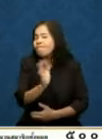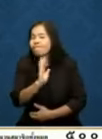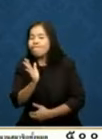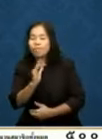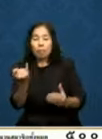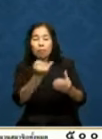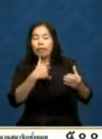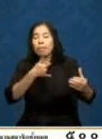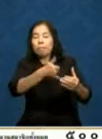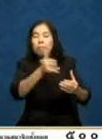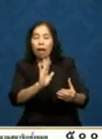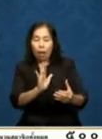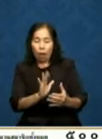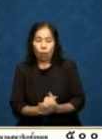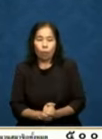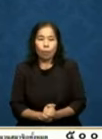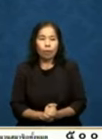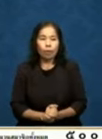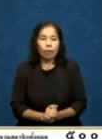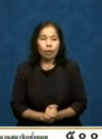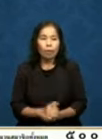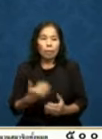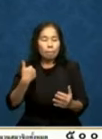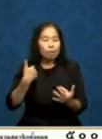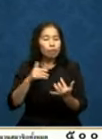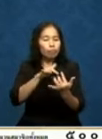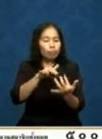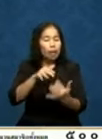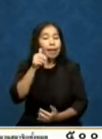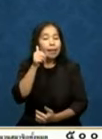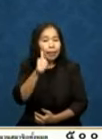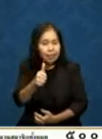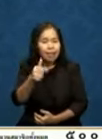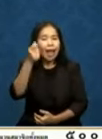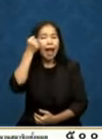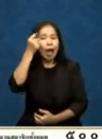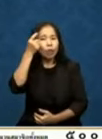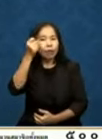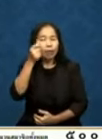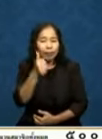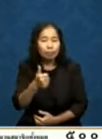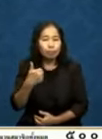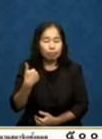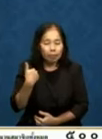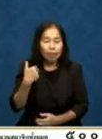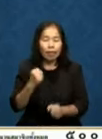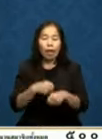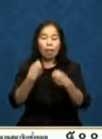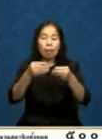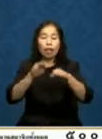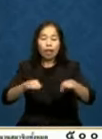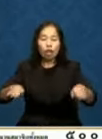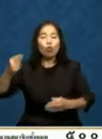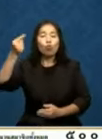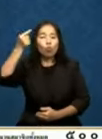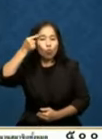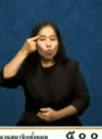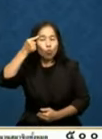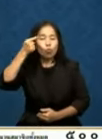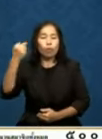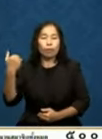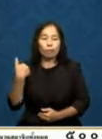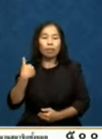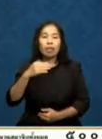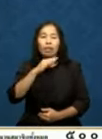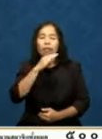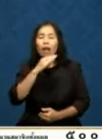ไม่ดีค่ะและเราจะมีการสื่อสารที่ดีมีความเข้าใจกันในครอบครัวนะคะทำให้เด็กมีเซฟโซนค่ะให้เขาเนี่ยสามารถ